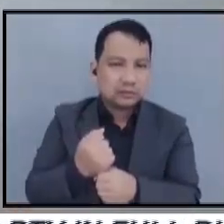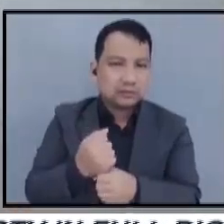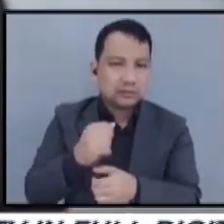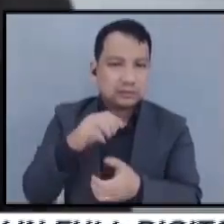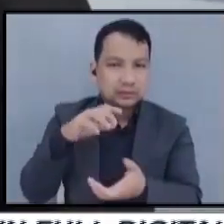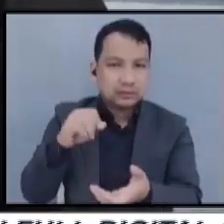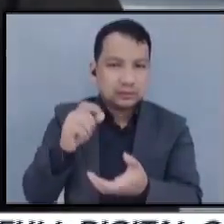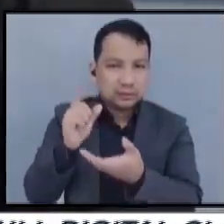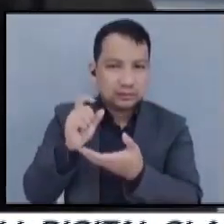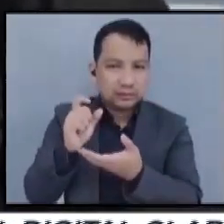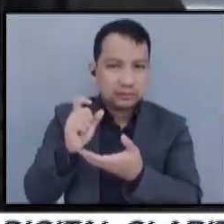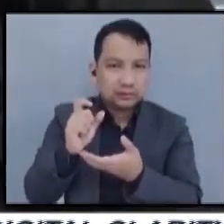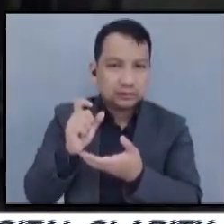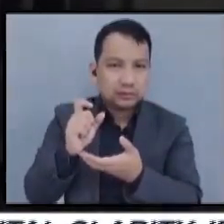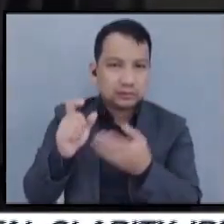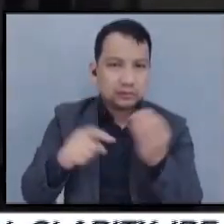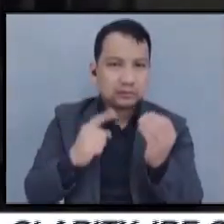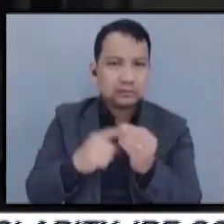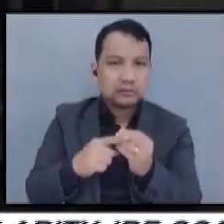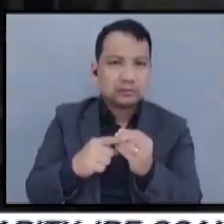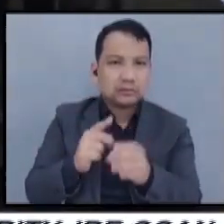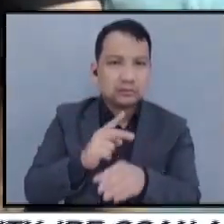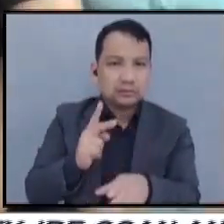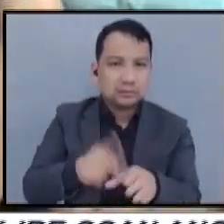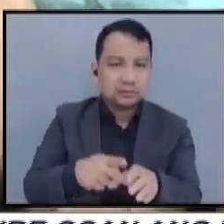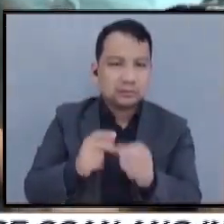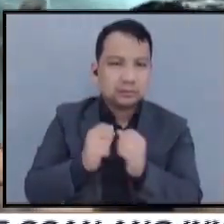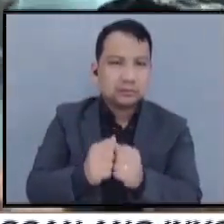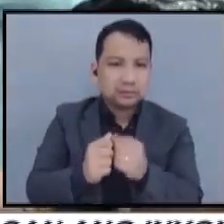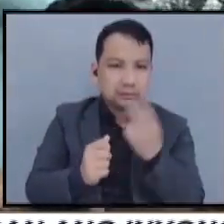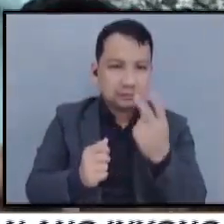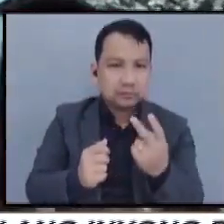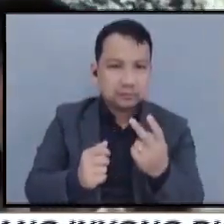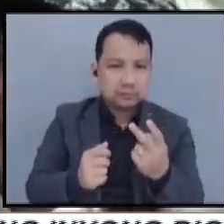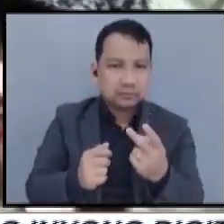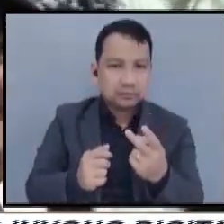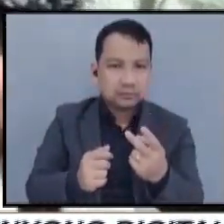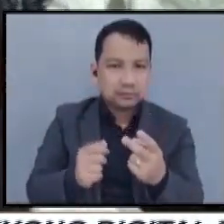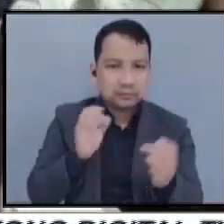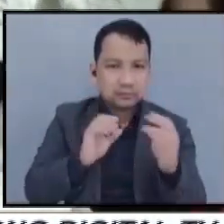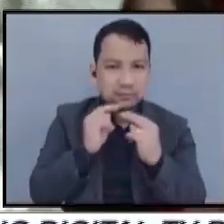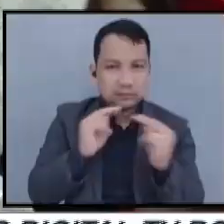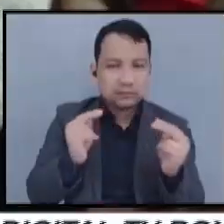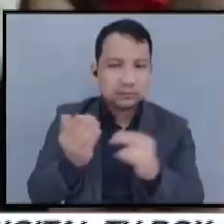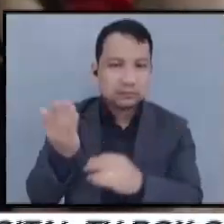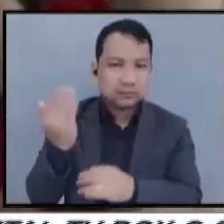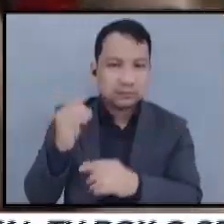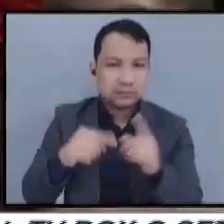magkakaroon din ng participation ang mga bagong mukha sa mundo ng showbiz na nanggaling pa sa iba't ibang lugar